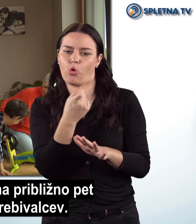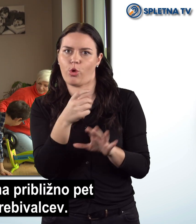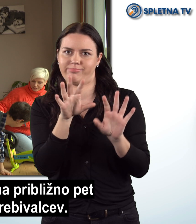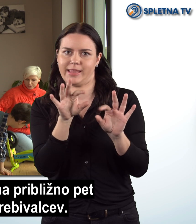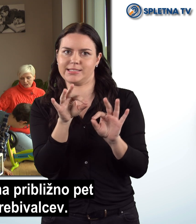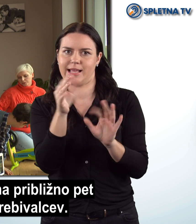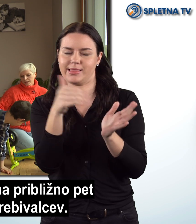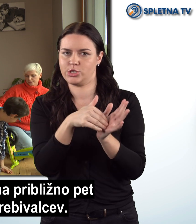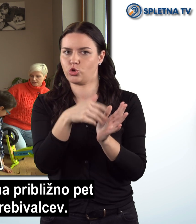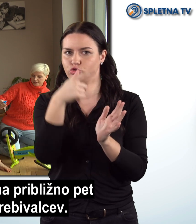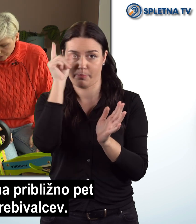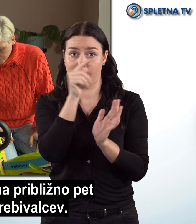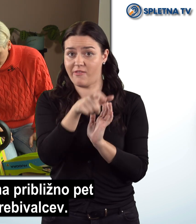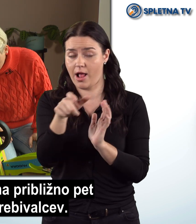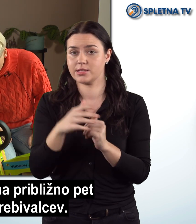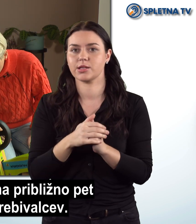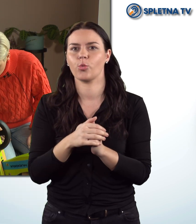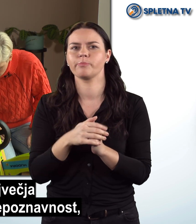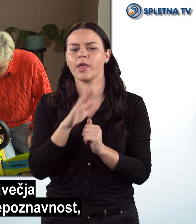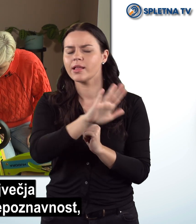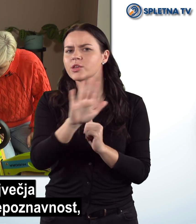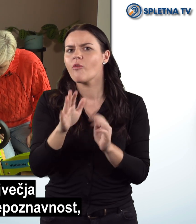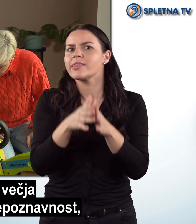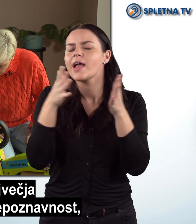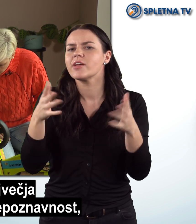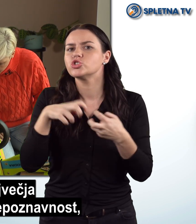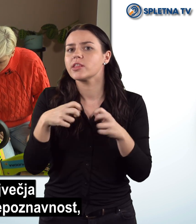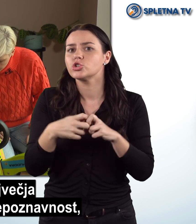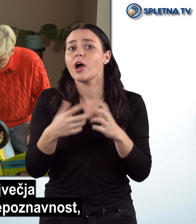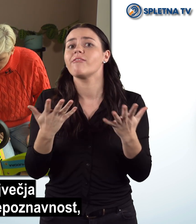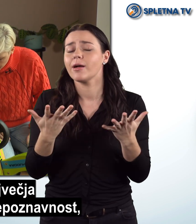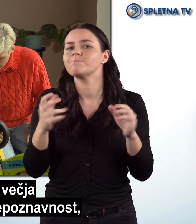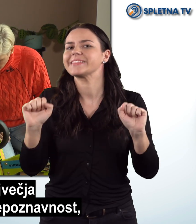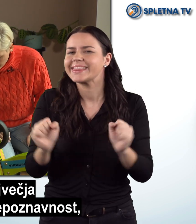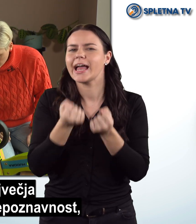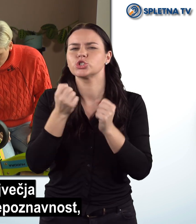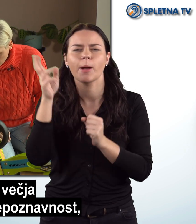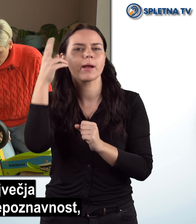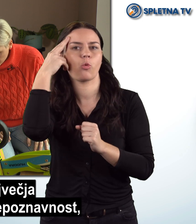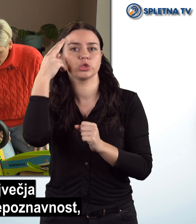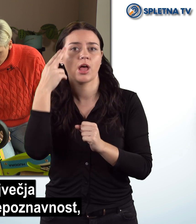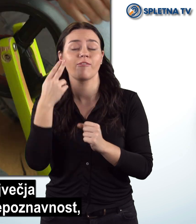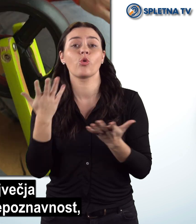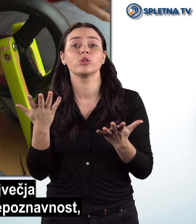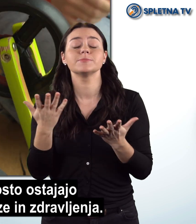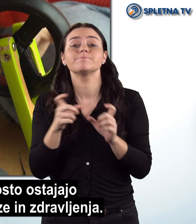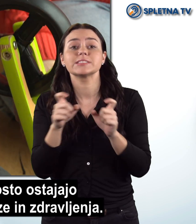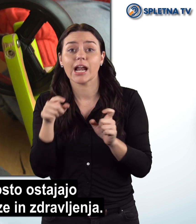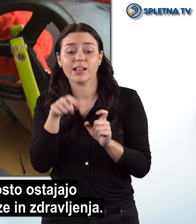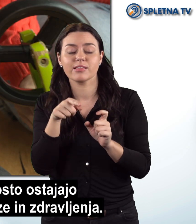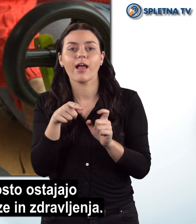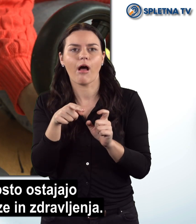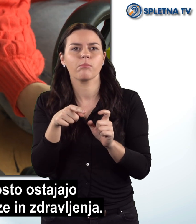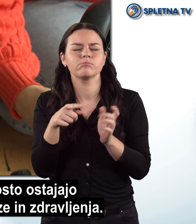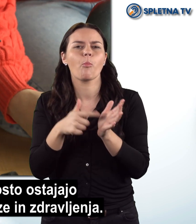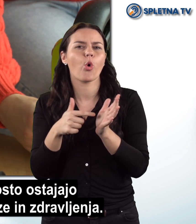prebivalcev. Njihova največja težava je težka prepoznavnost, zaradi česar pogosto ostajajo brez ustrezne diagnoze